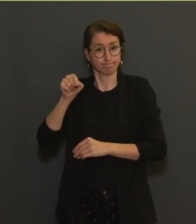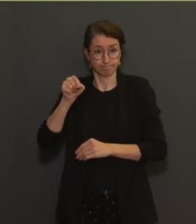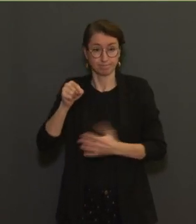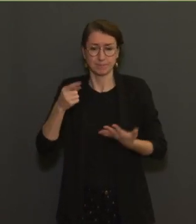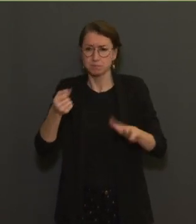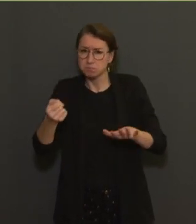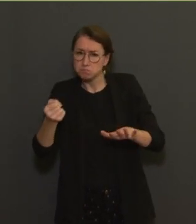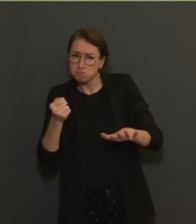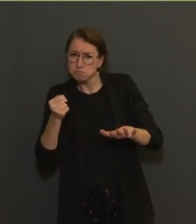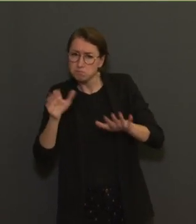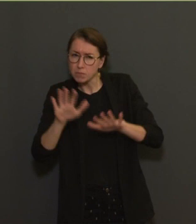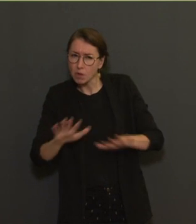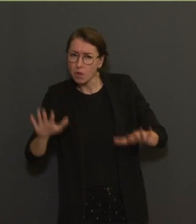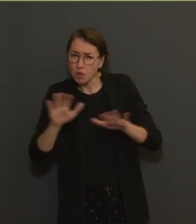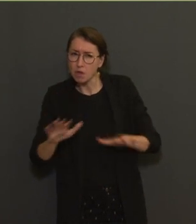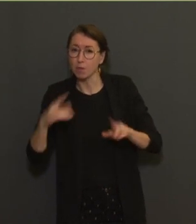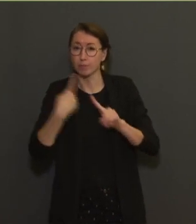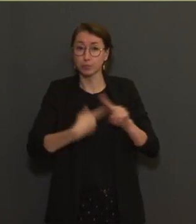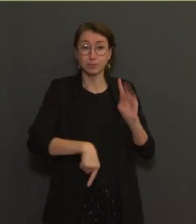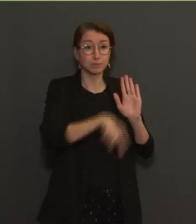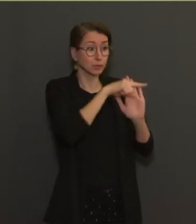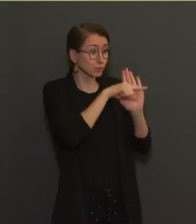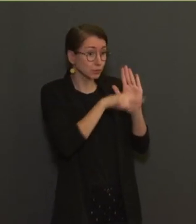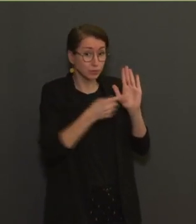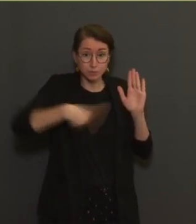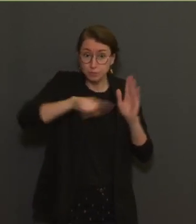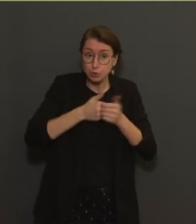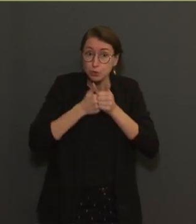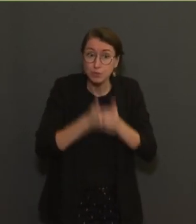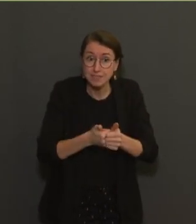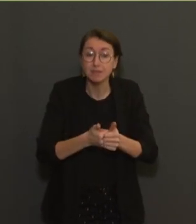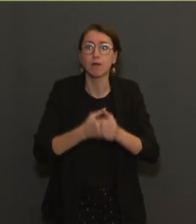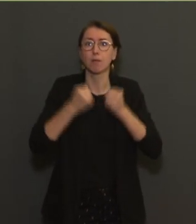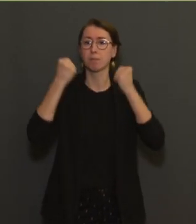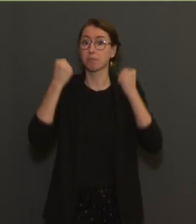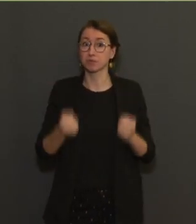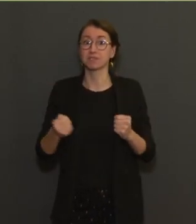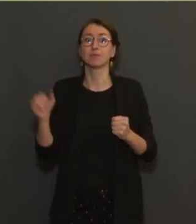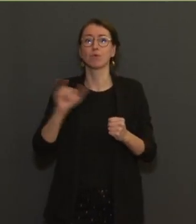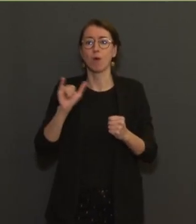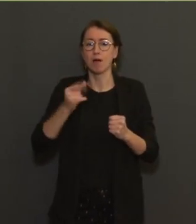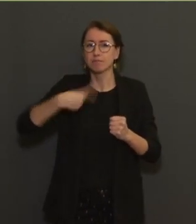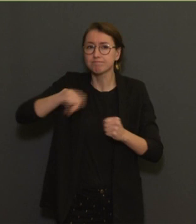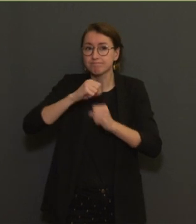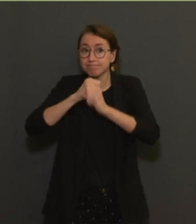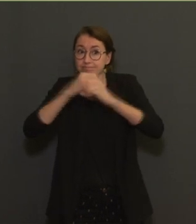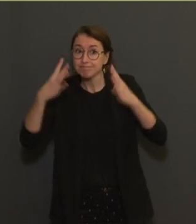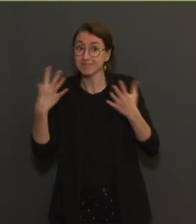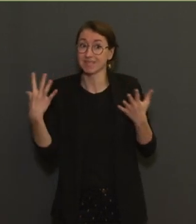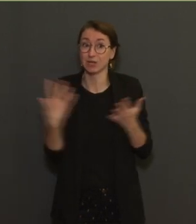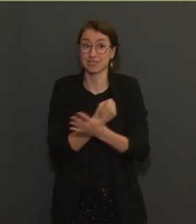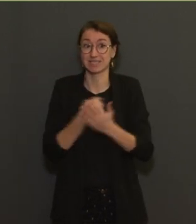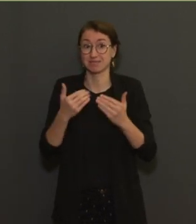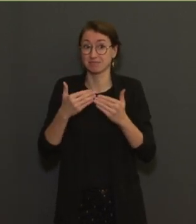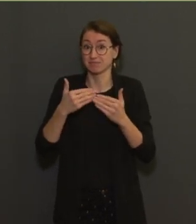nouvelles mesures devrait nous permettre de ne pas dépasser la limite de 2000 lits de